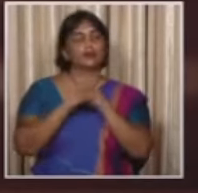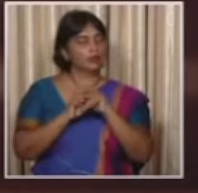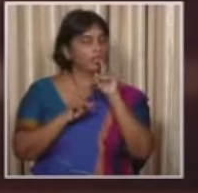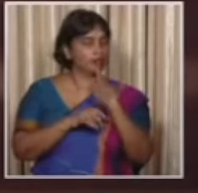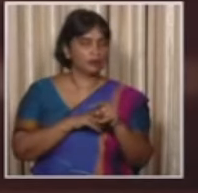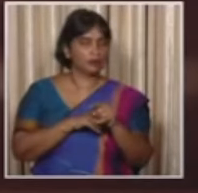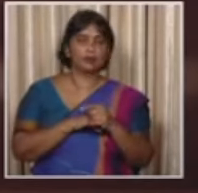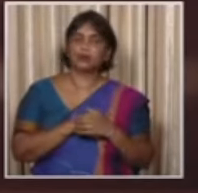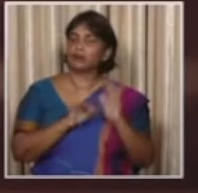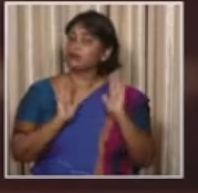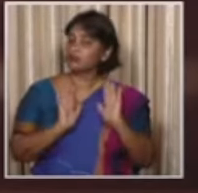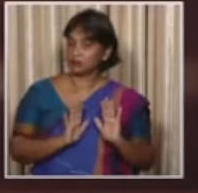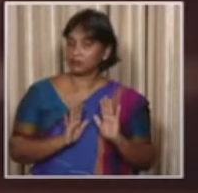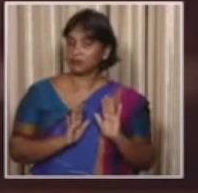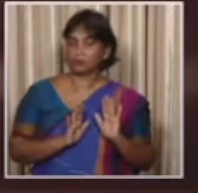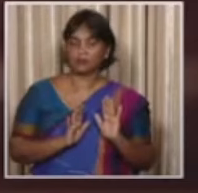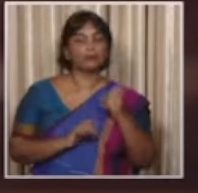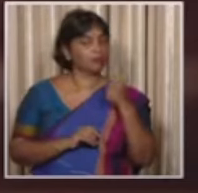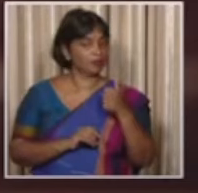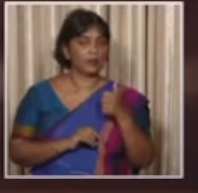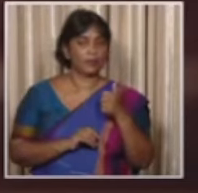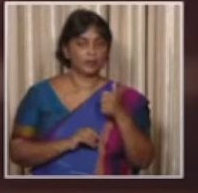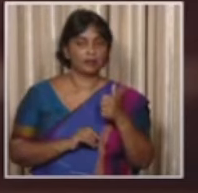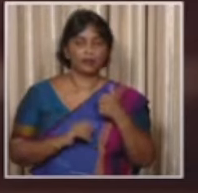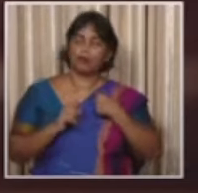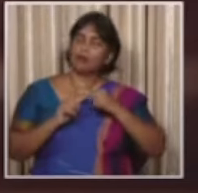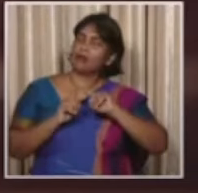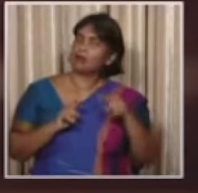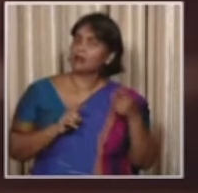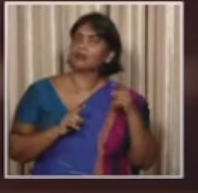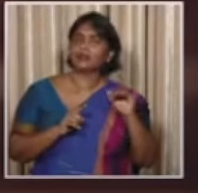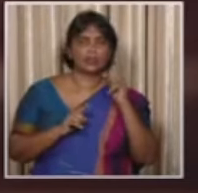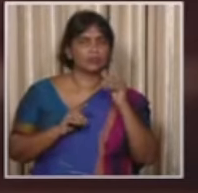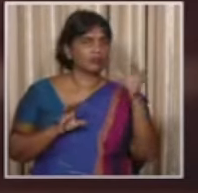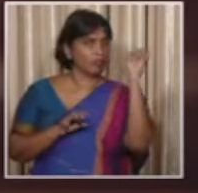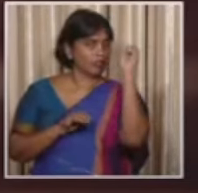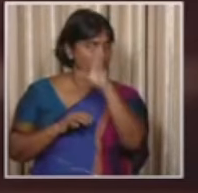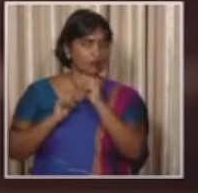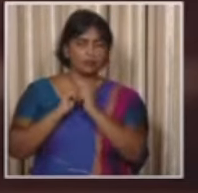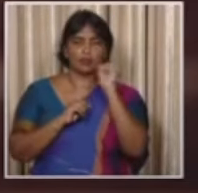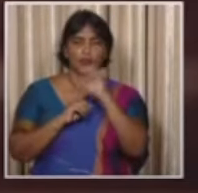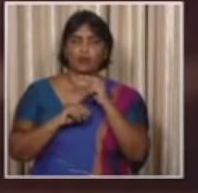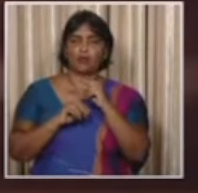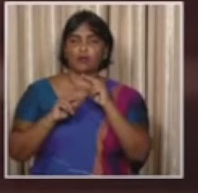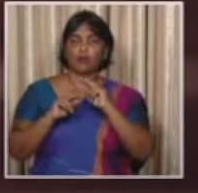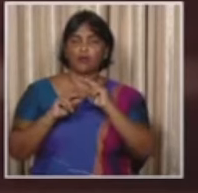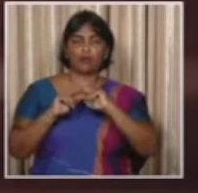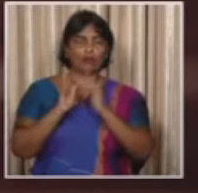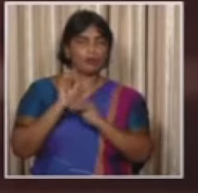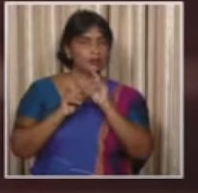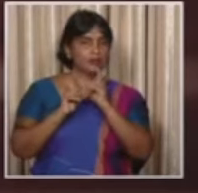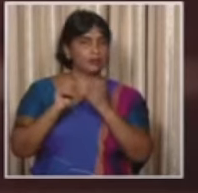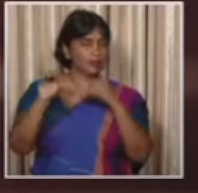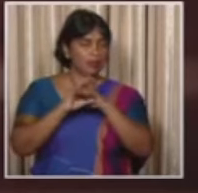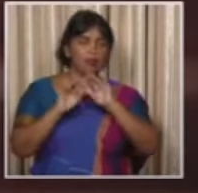කියනවා. හැබැයි ඒක හොඳයි. ඒකේ අනිත් පැත්ත, දැන් සමහර පත්වීම් විදේශ සේවාවෙන් පිටපරණ පත්වීම්